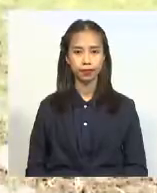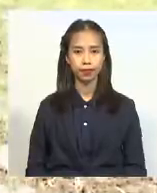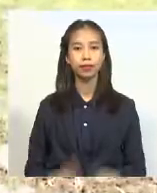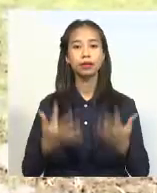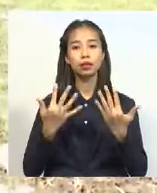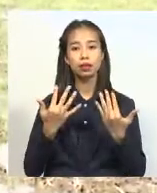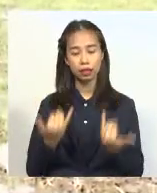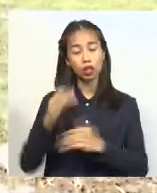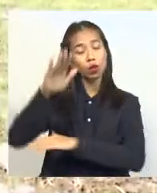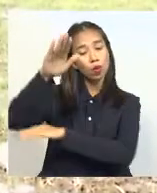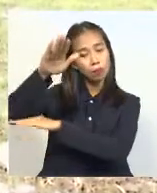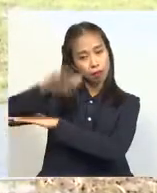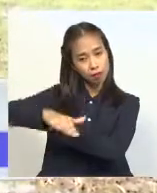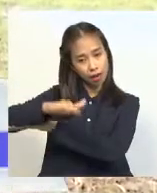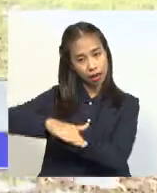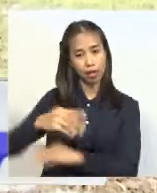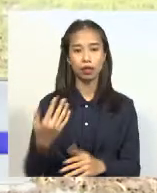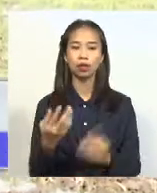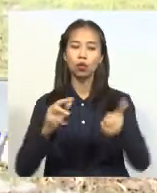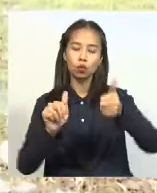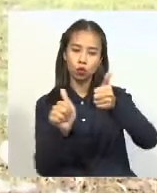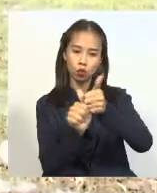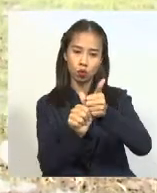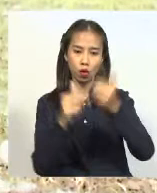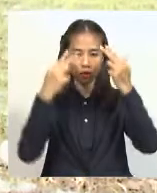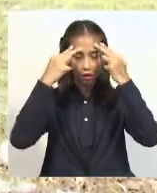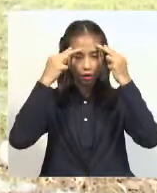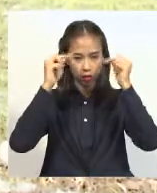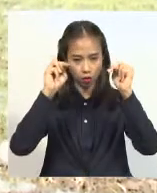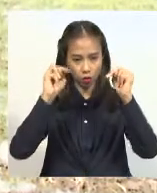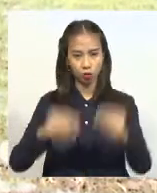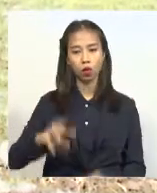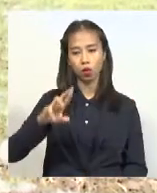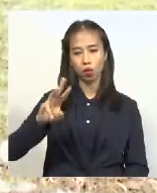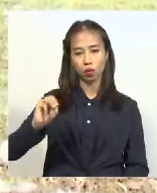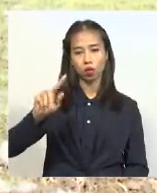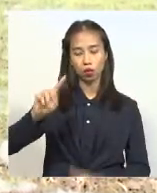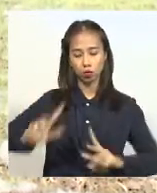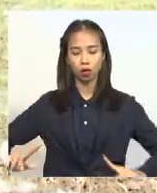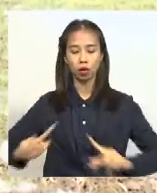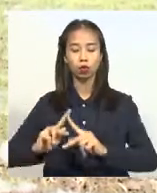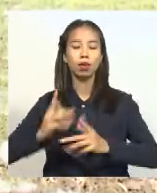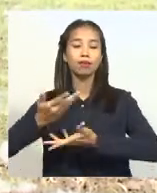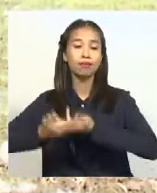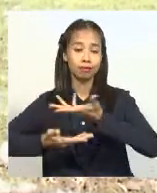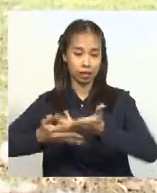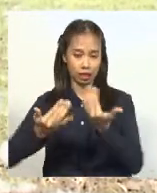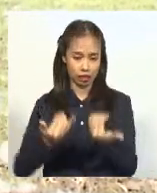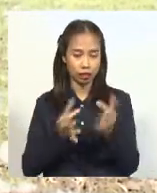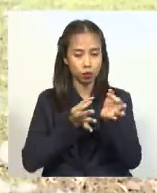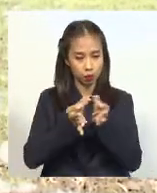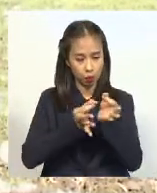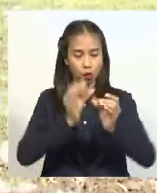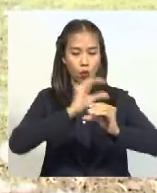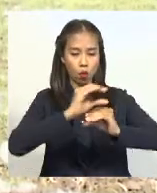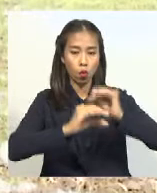ค่ะและในช่วงบ่ายนะคะนายจุลินลักษณะวิสิทธิ์รองนายกรัฐมนตรีและรัฐมนตรีว่าการกระทรวงพาณิชย์จะมาชี้แจงและมอบนโยบายโครงการ